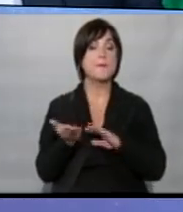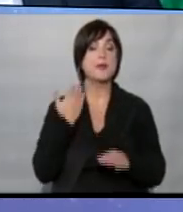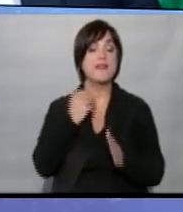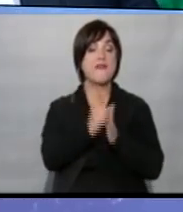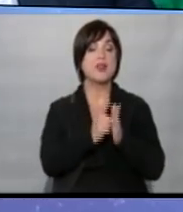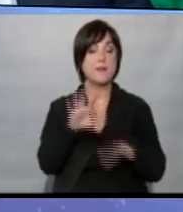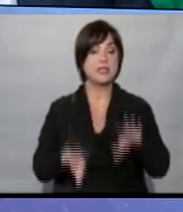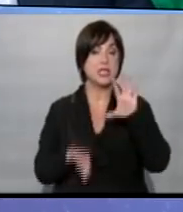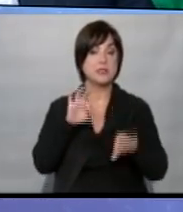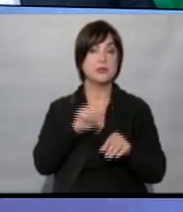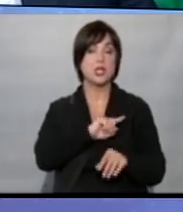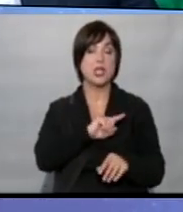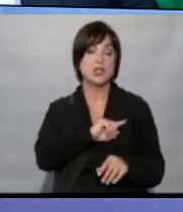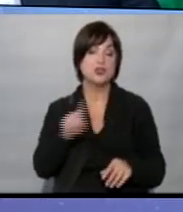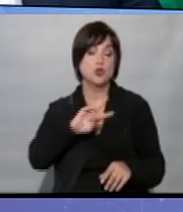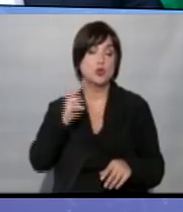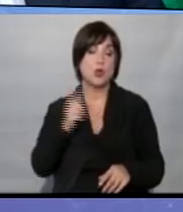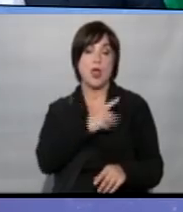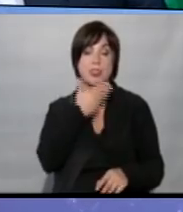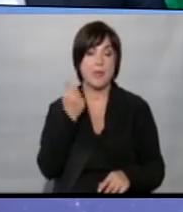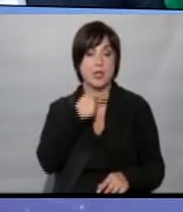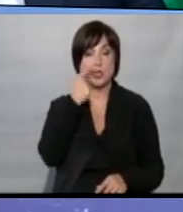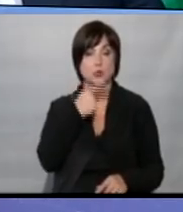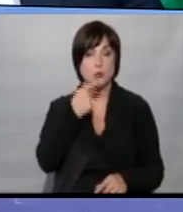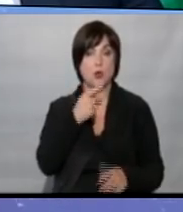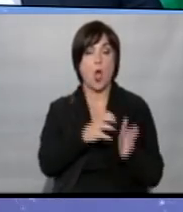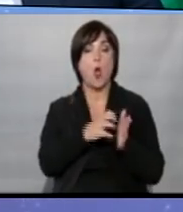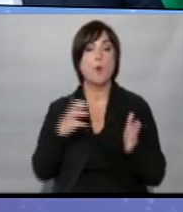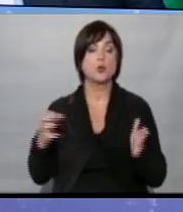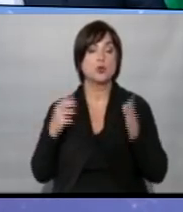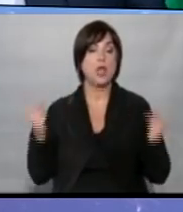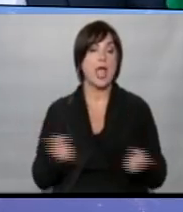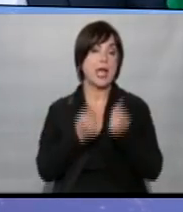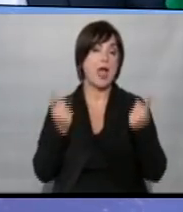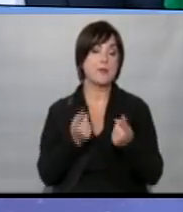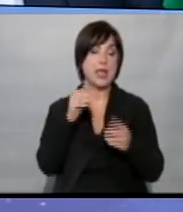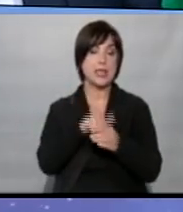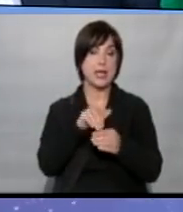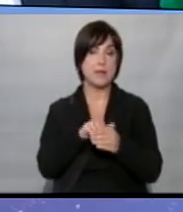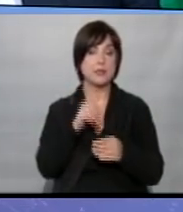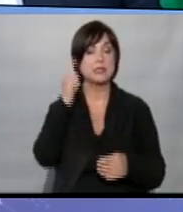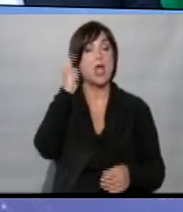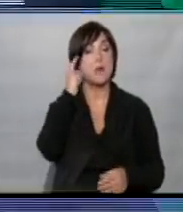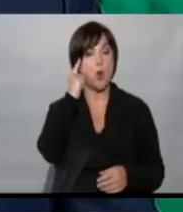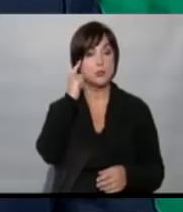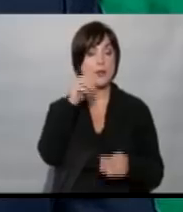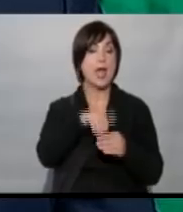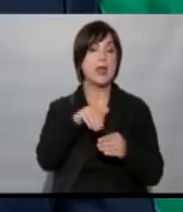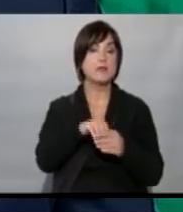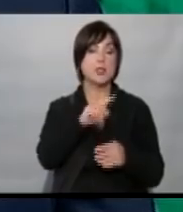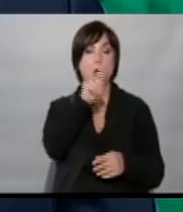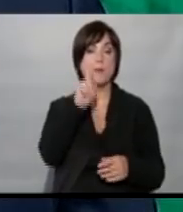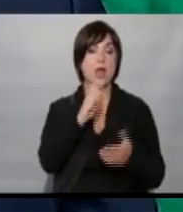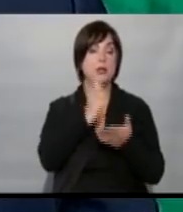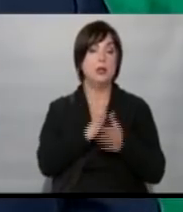избори, буквално за ништо друго нема да се зборува, освен продолжување на кампањата на референдумот, а се подсетиме, референдумското